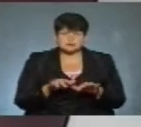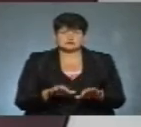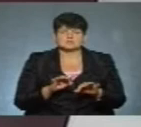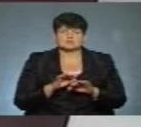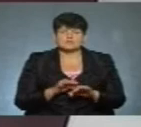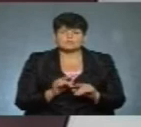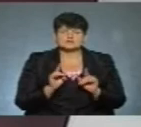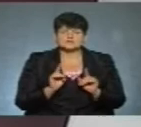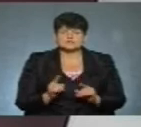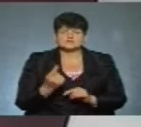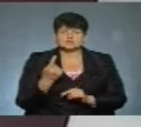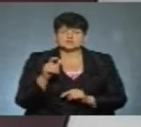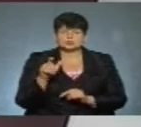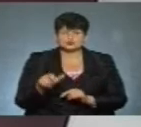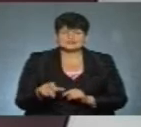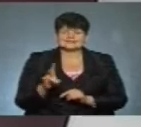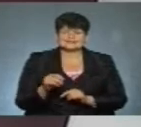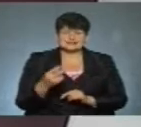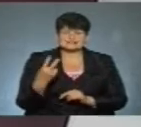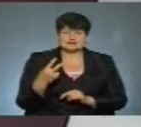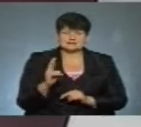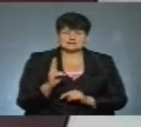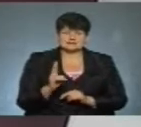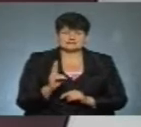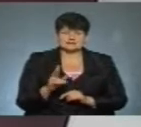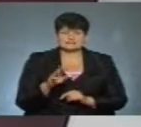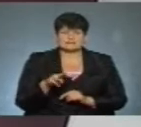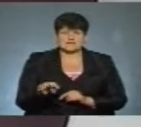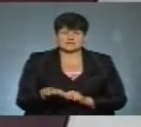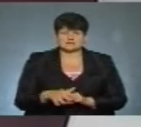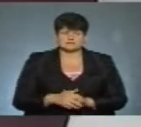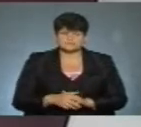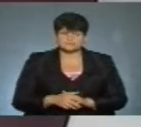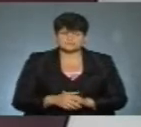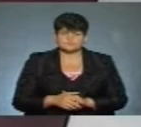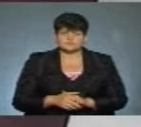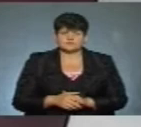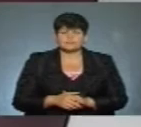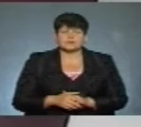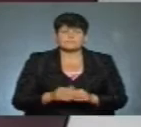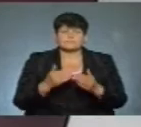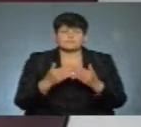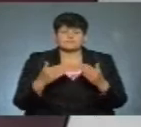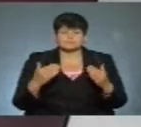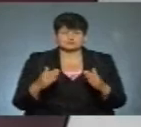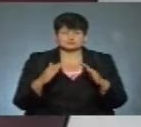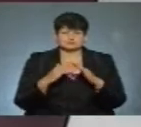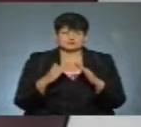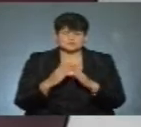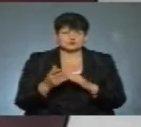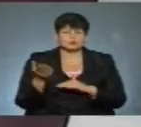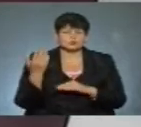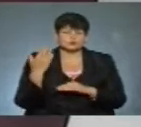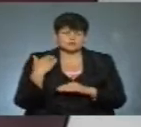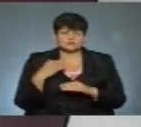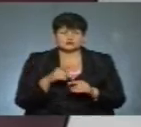не більше однієї людини на 20 квадратних метрах. Краєзнавчий музей в будівлі колишньої лікарні